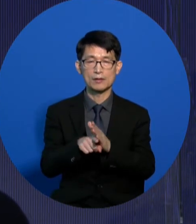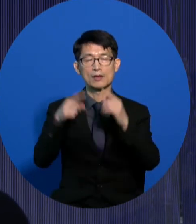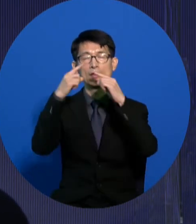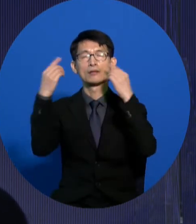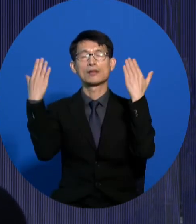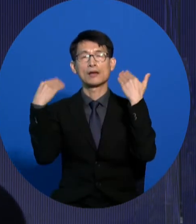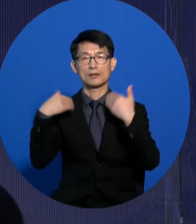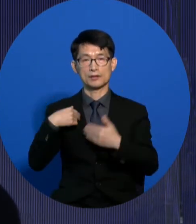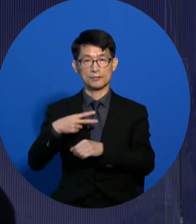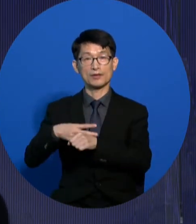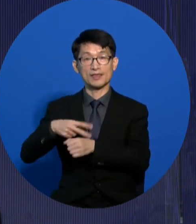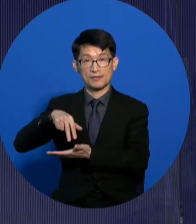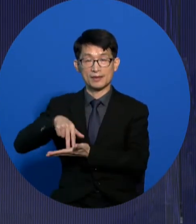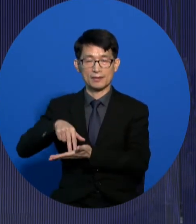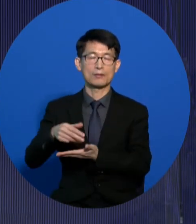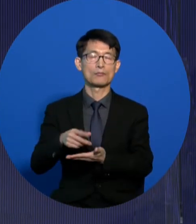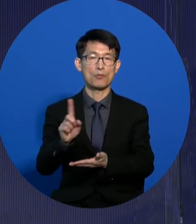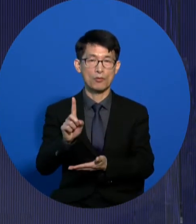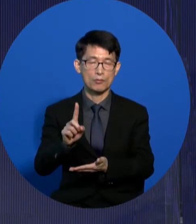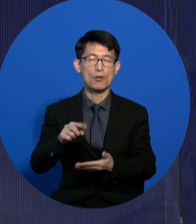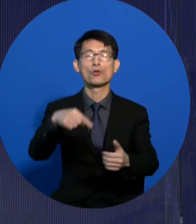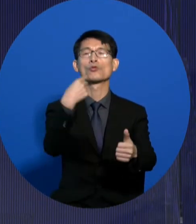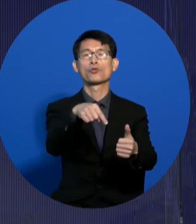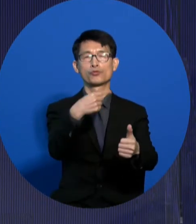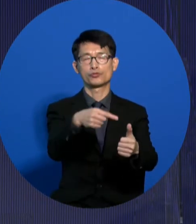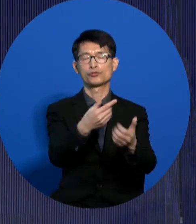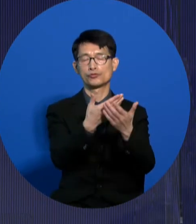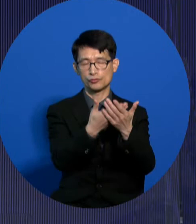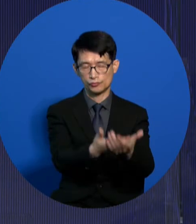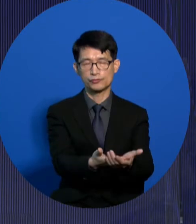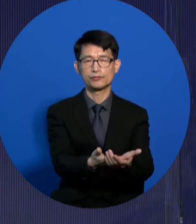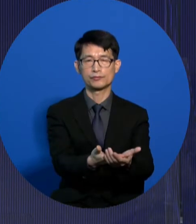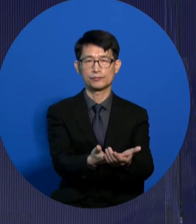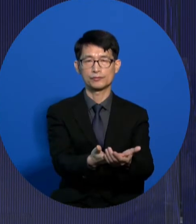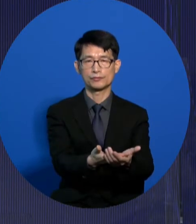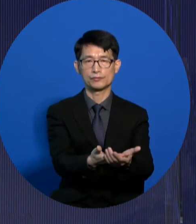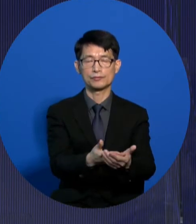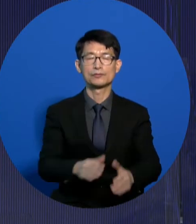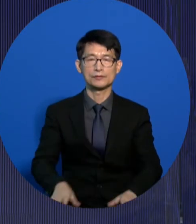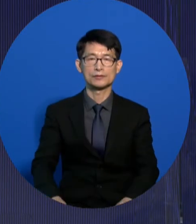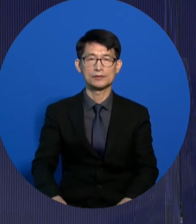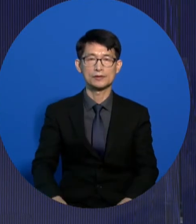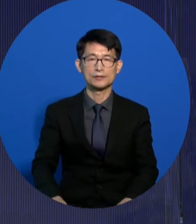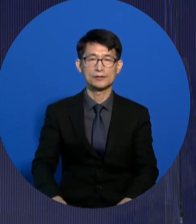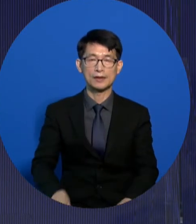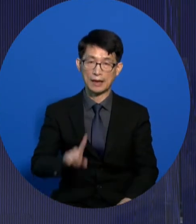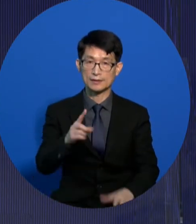상당히 중요하거든요. 여러분들 한 예로 이 이야기가 좀 길어질 수도 있겠지만